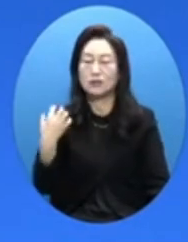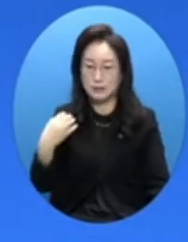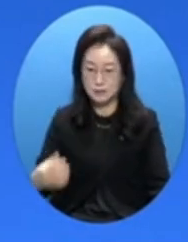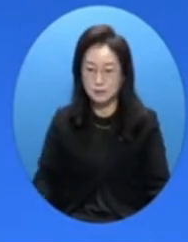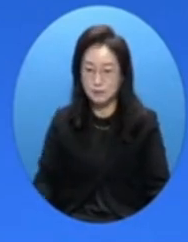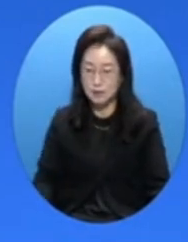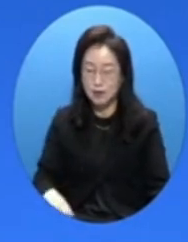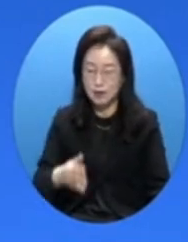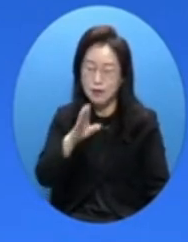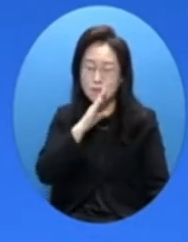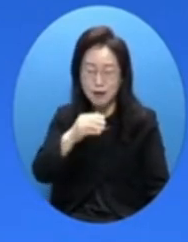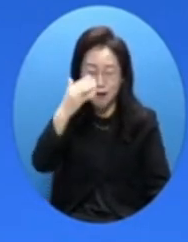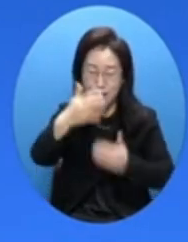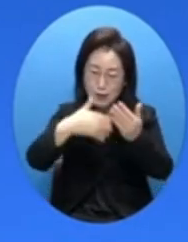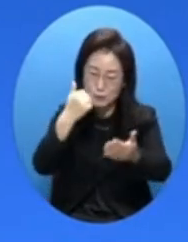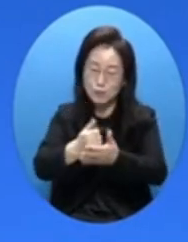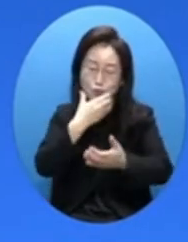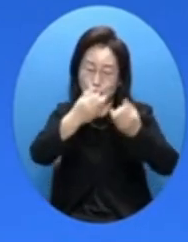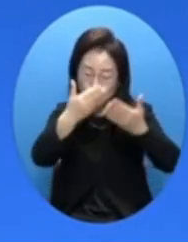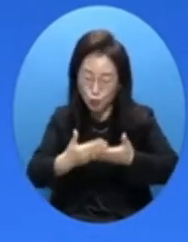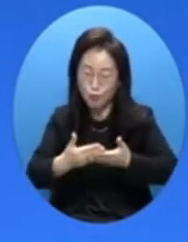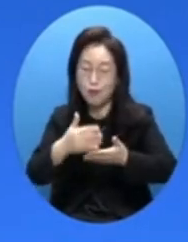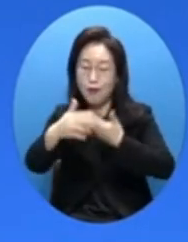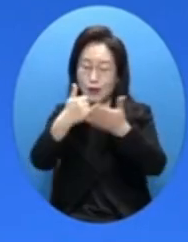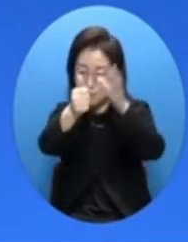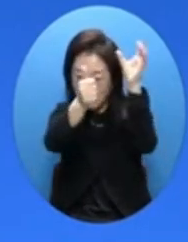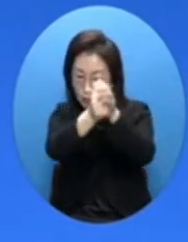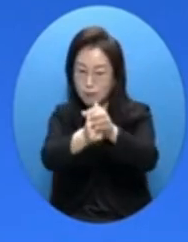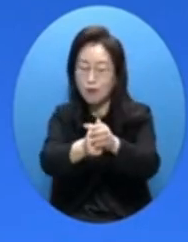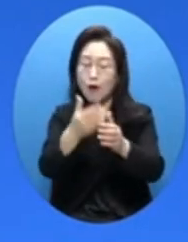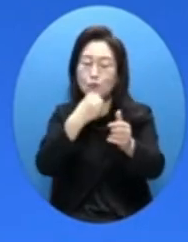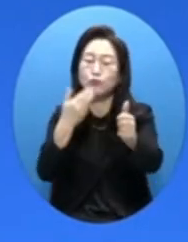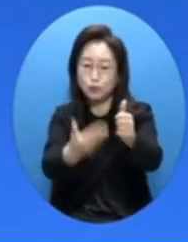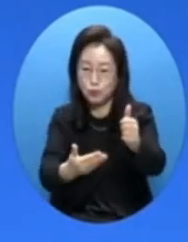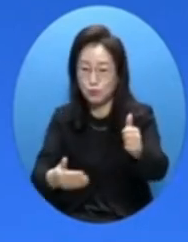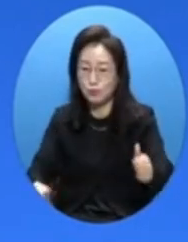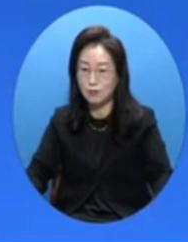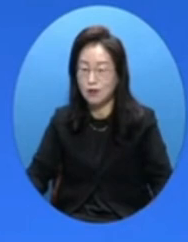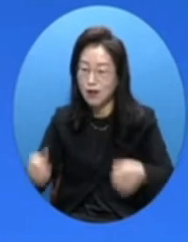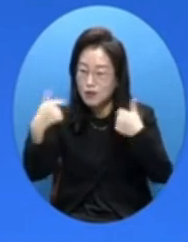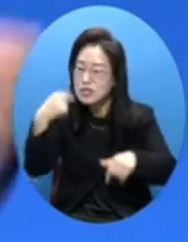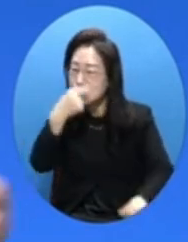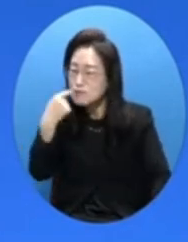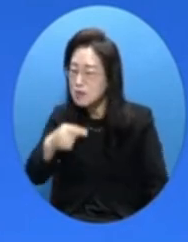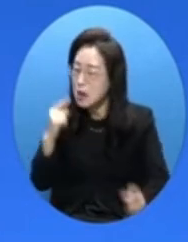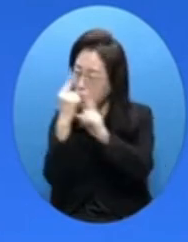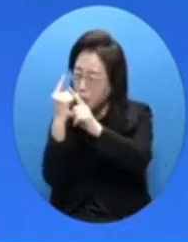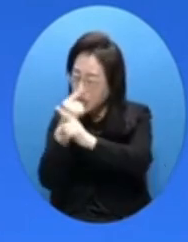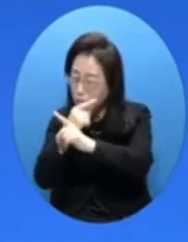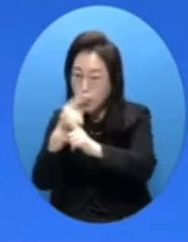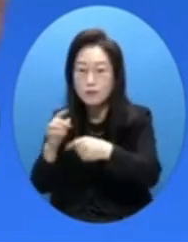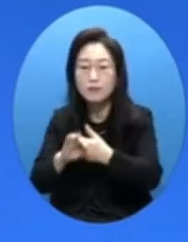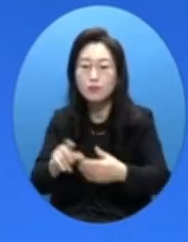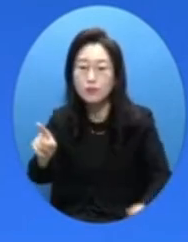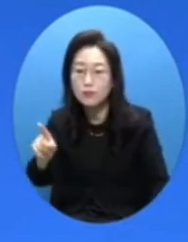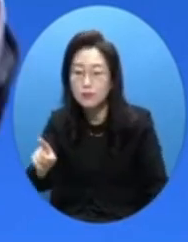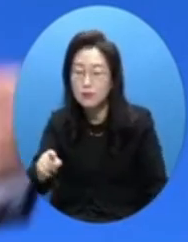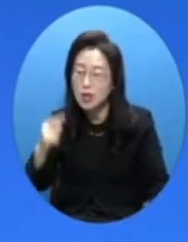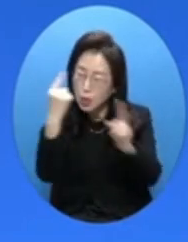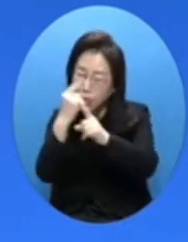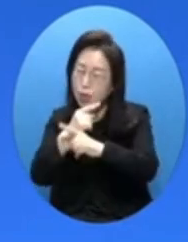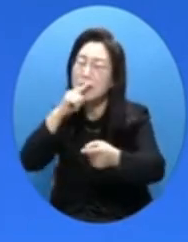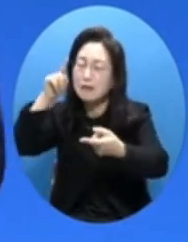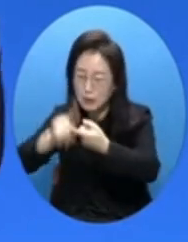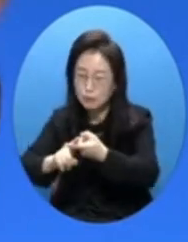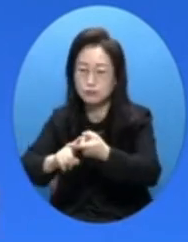감도로 사는 사람은 하나님께서 그 생활을 책임져 주시고 그 삶 가운데 복을 내려주시지만은 늘 입에서 부정적인 말을 달고 사는 사람은 그 부정적인 말의